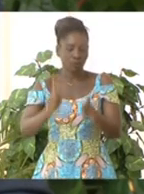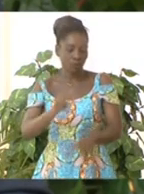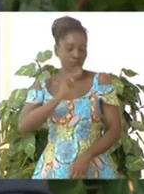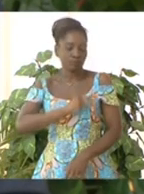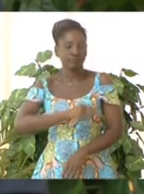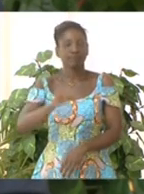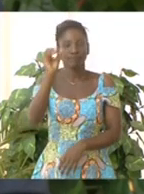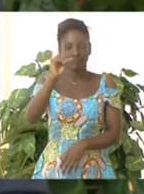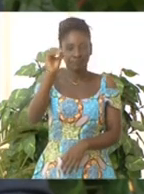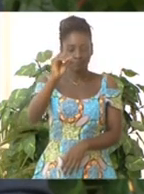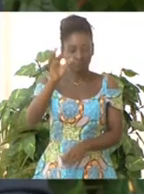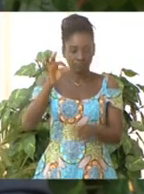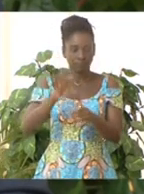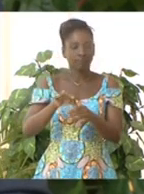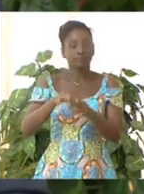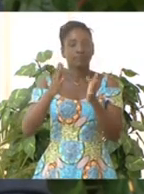Votants,